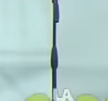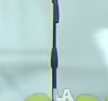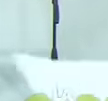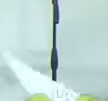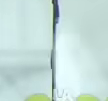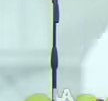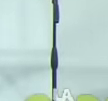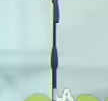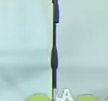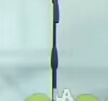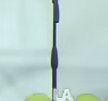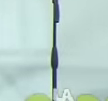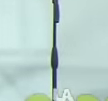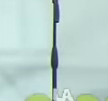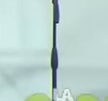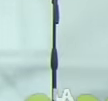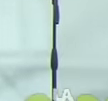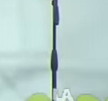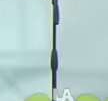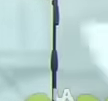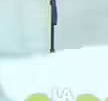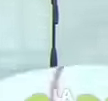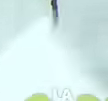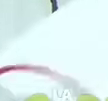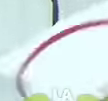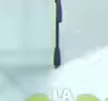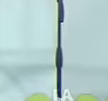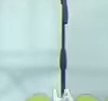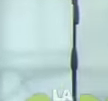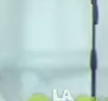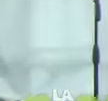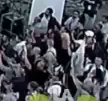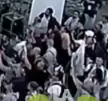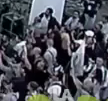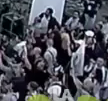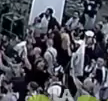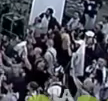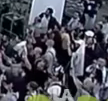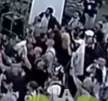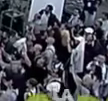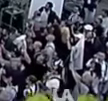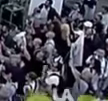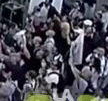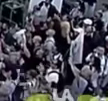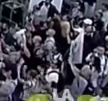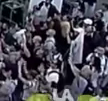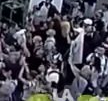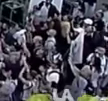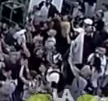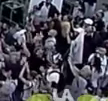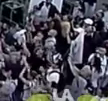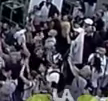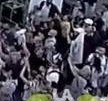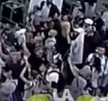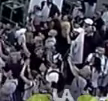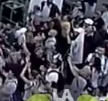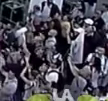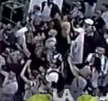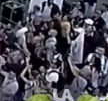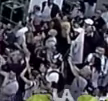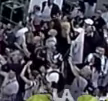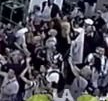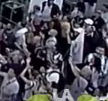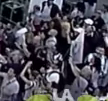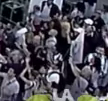ragazzi disabili, i bambini piccoli, gli anziani di tutte le età. L'Italia 5 Stelle c'è ed era il momento di farla